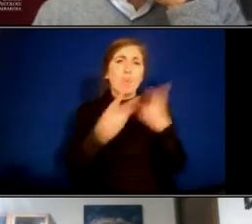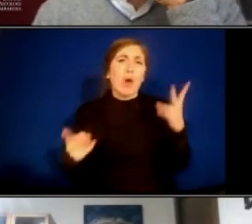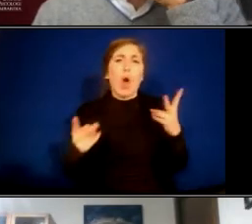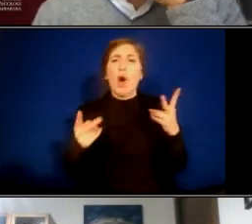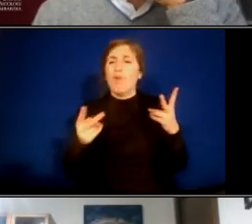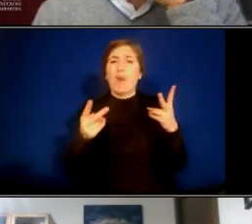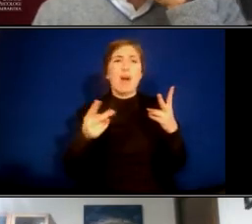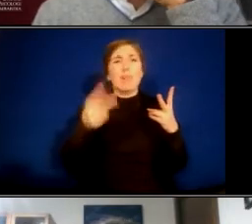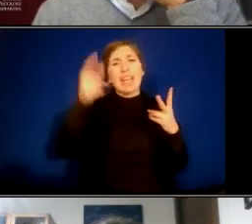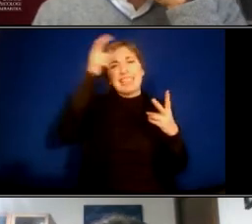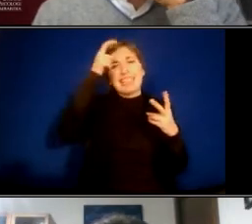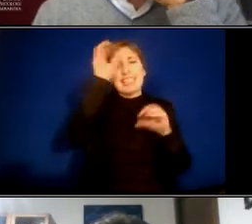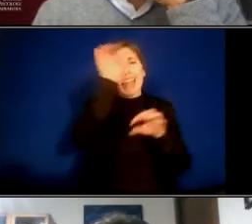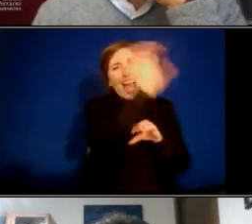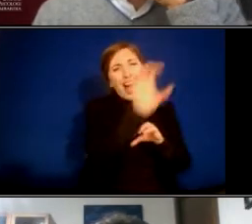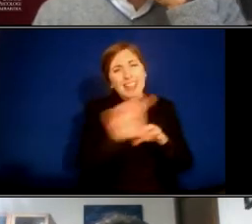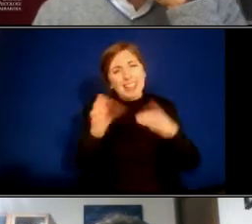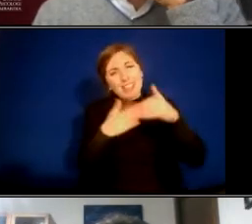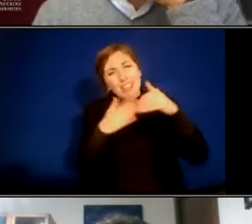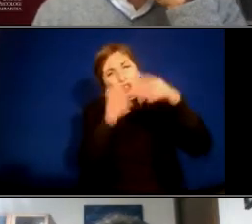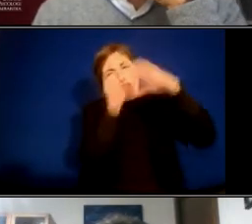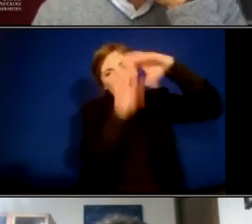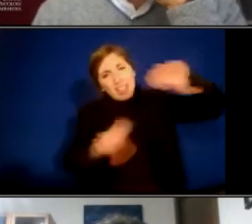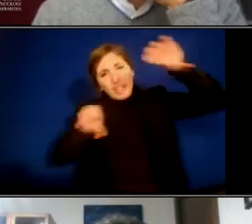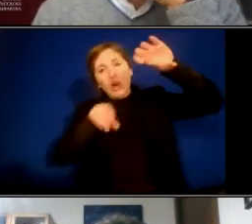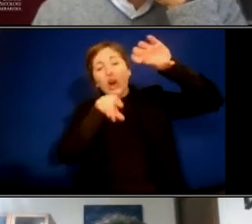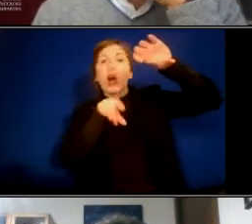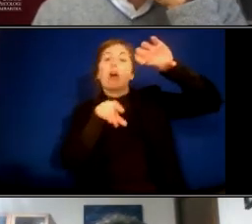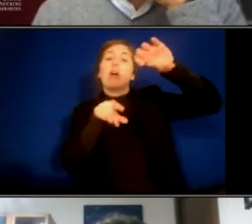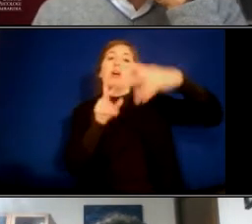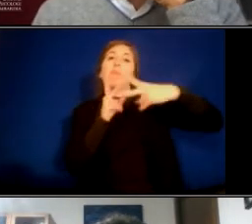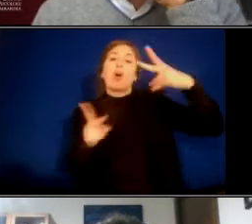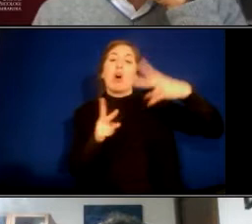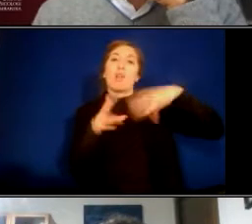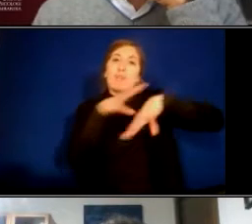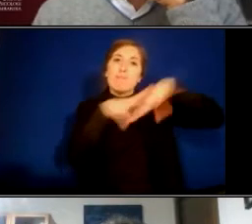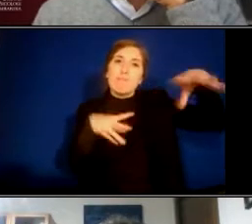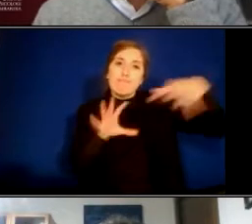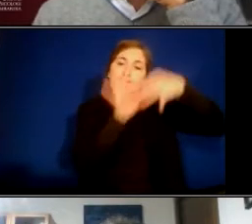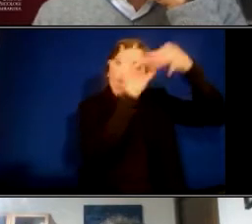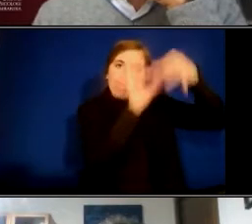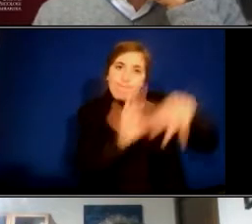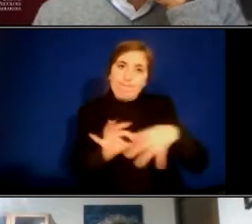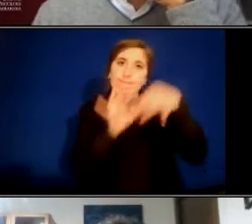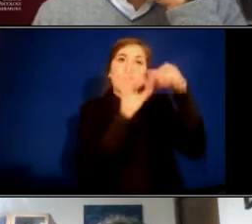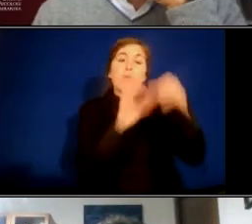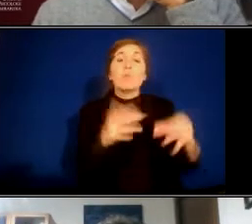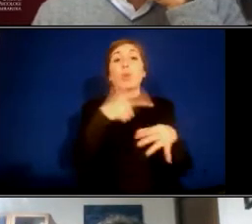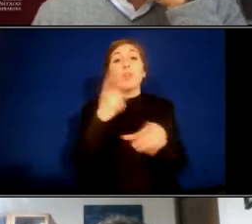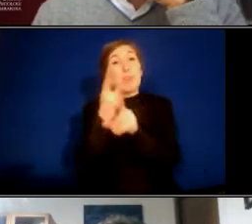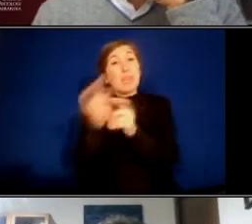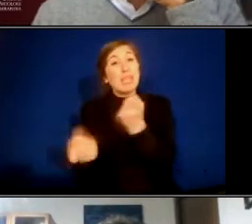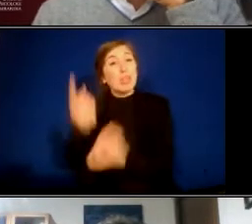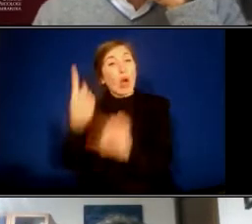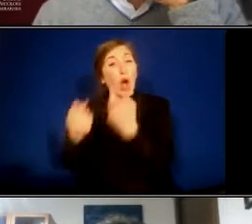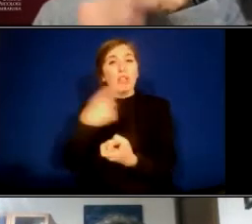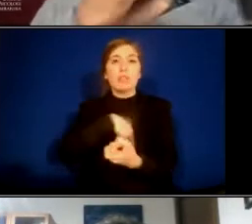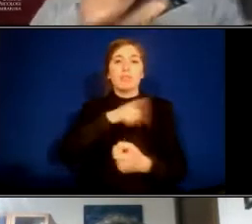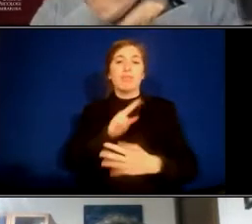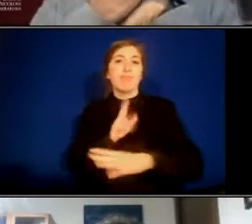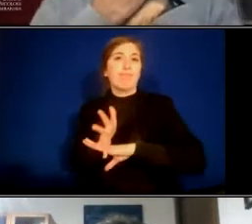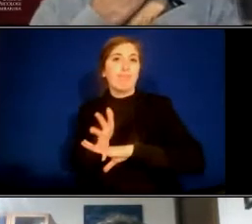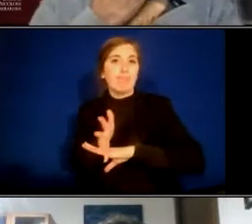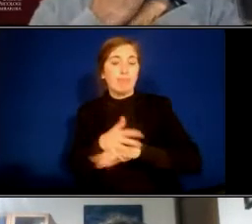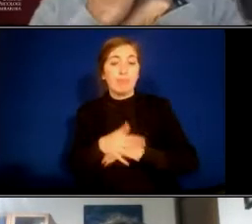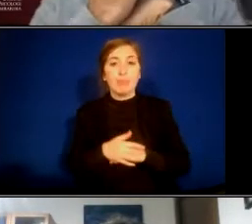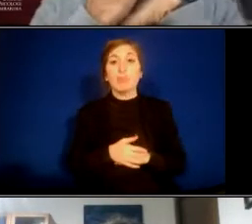confinanti, di rispondere ai bisogni che ci vengono segnalati. In questo senso, appunto, ci sono Caritas nazionali che lavorano